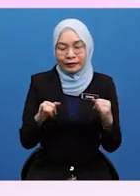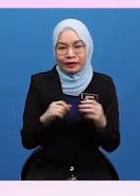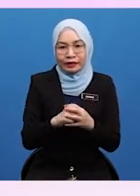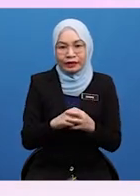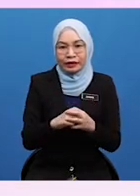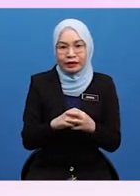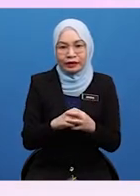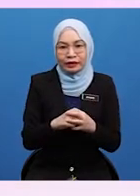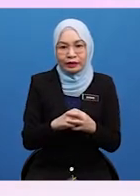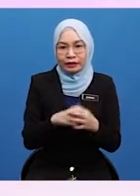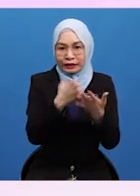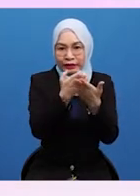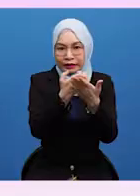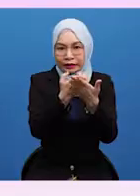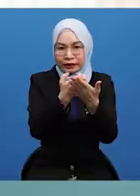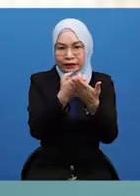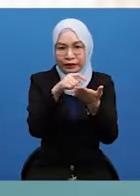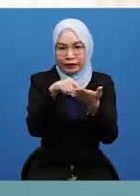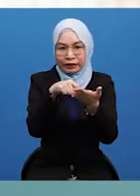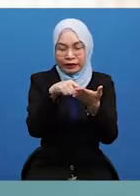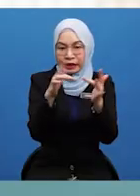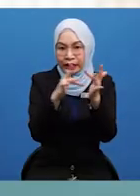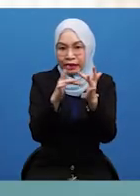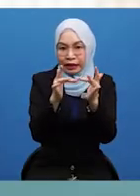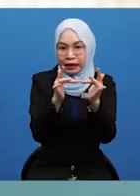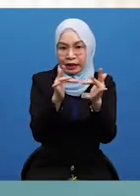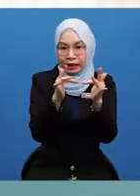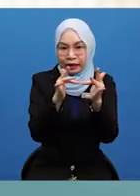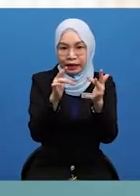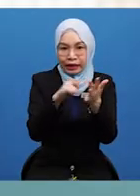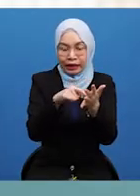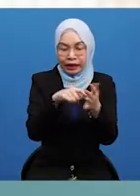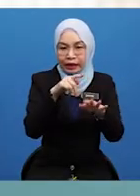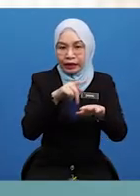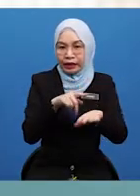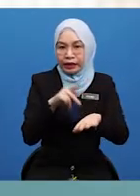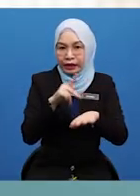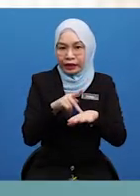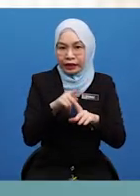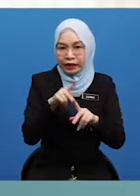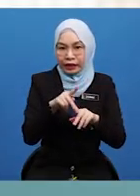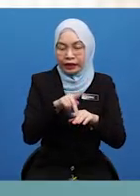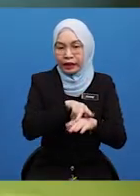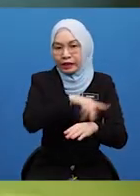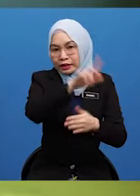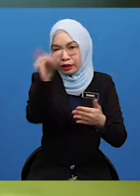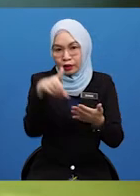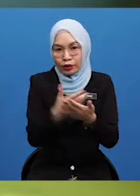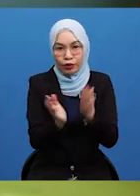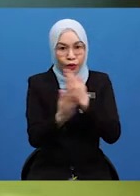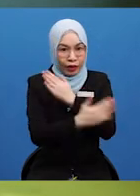serat the pelosok negara ya alhamdulillah cetel ah ponsel selesai